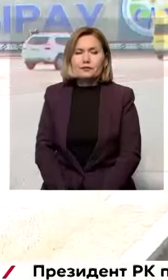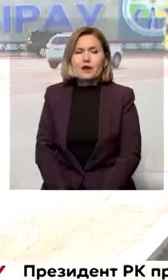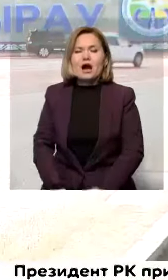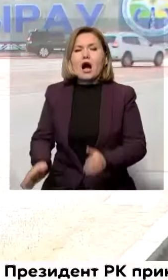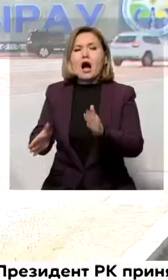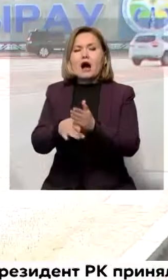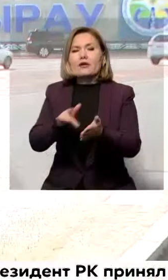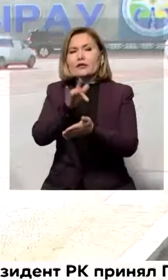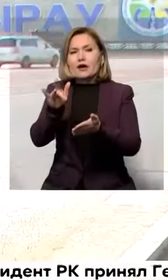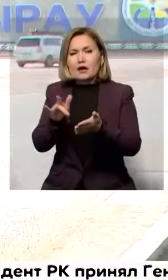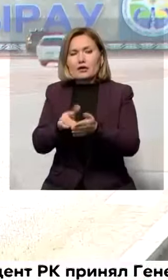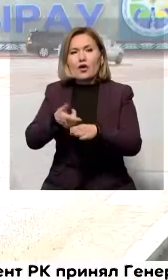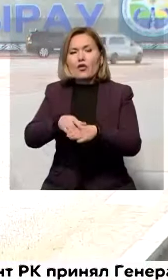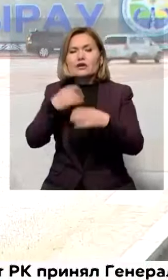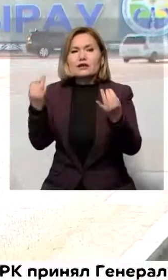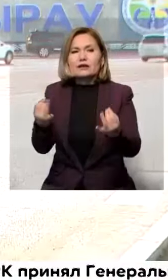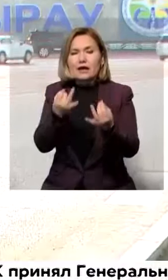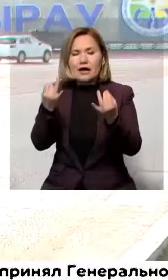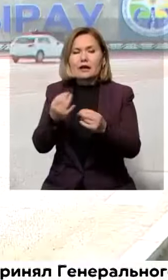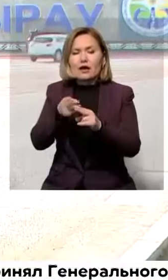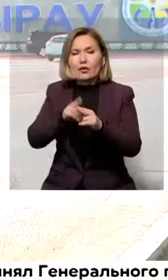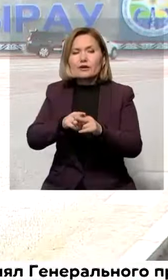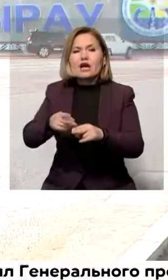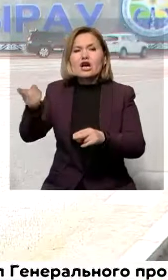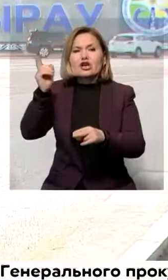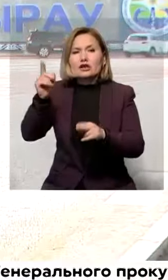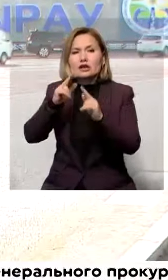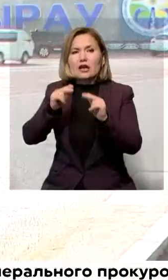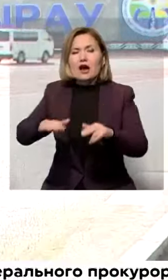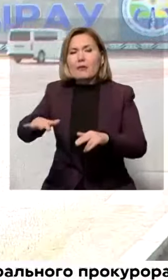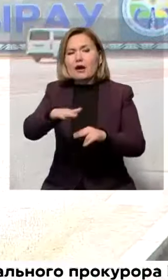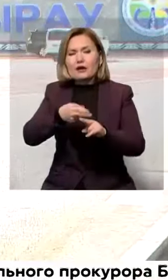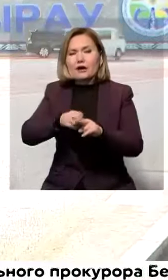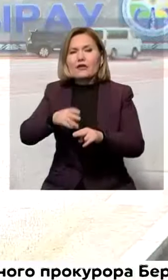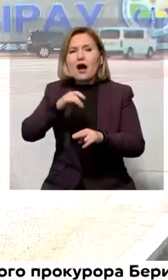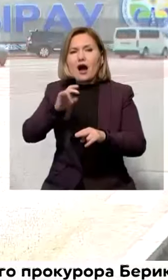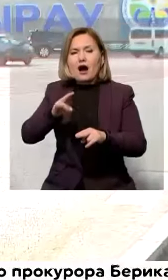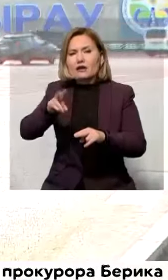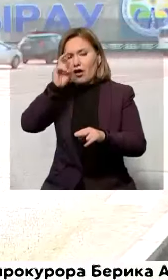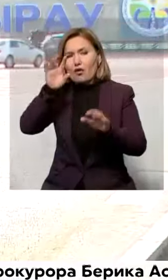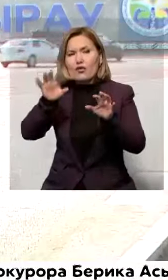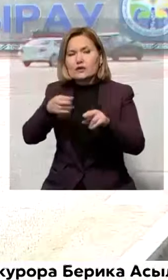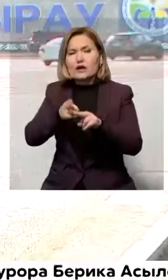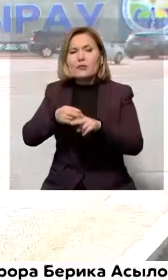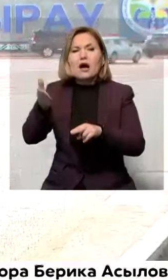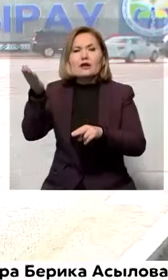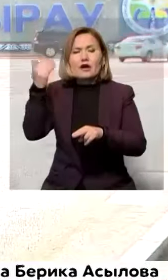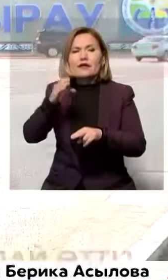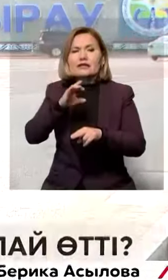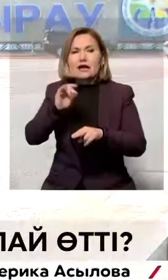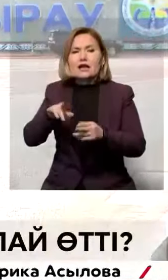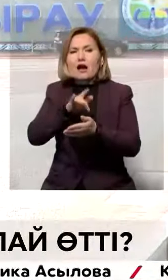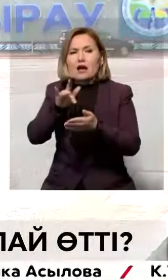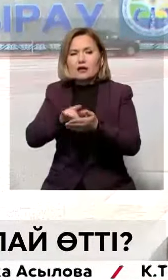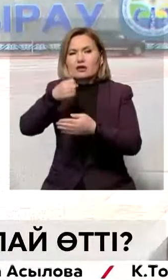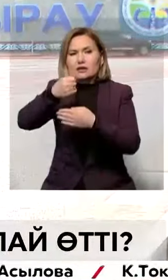Атырау, тасын түртсең тарих сөйлейтін шежірелі аймақ. Ежелден бері талай атақты хан көсемдер дәл осы жерде, бұрынғы Сарайшық қаласында ордасын